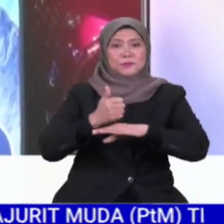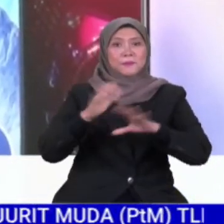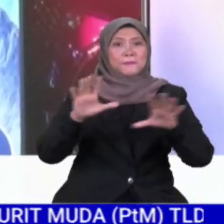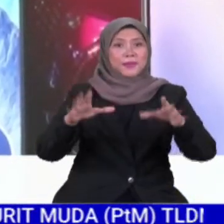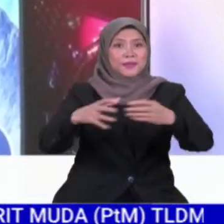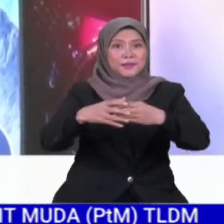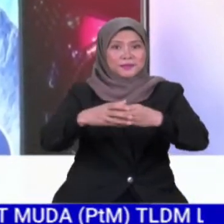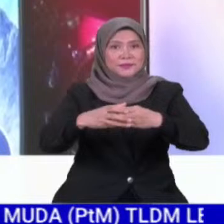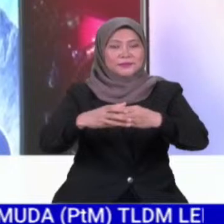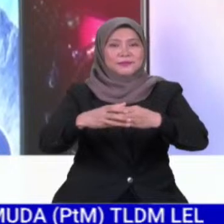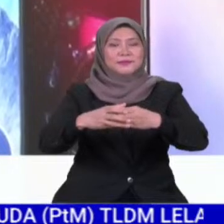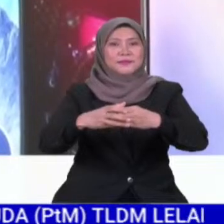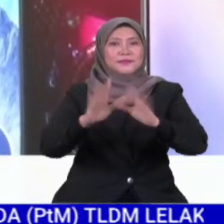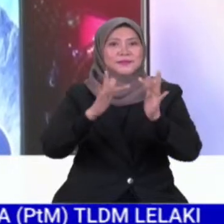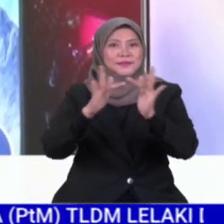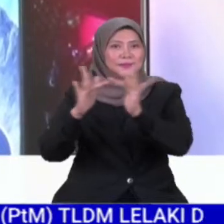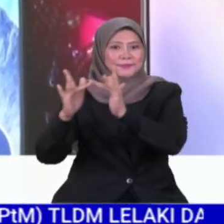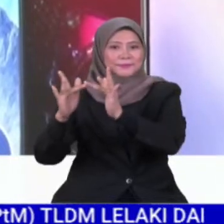itu.